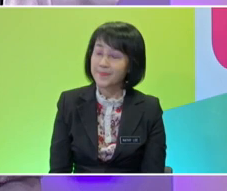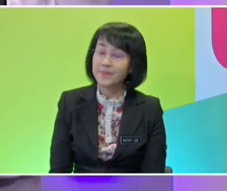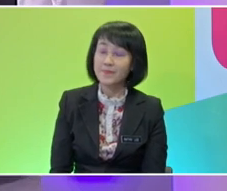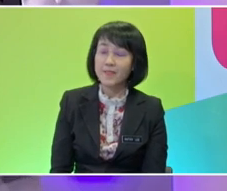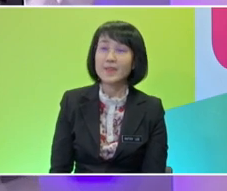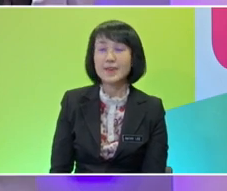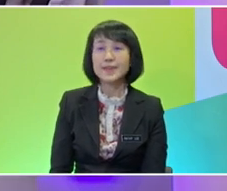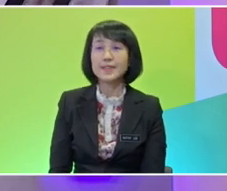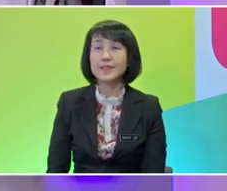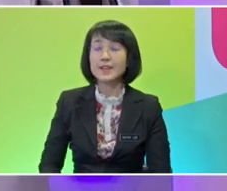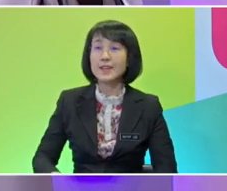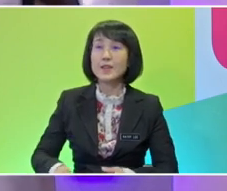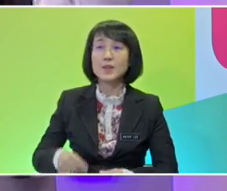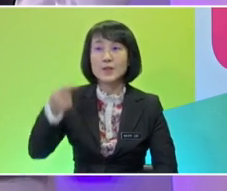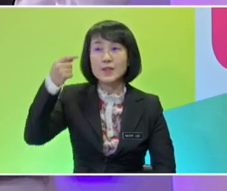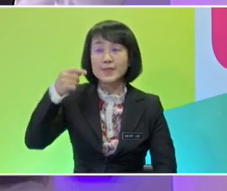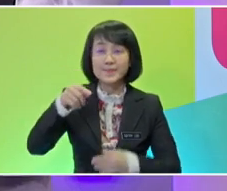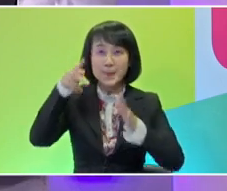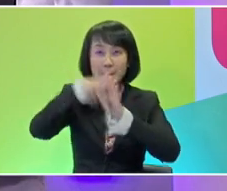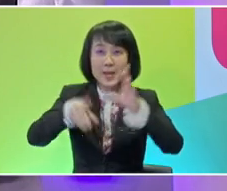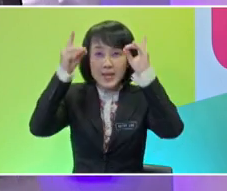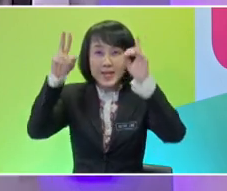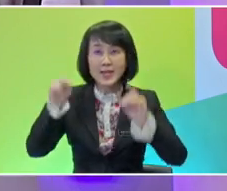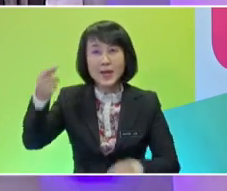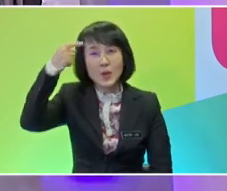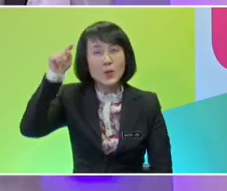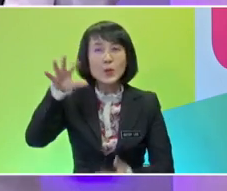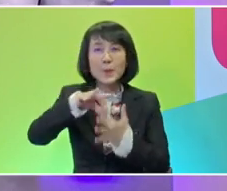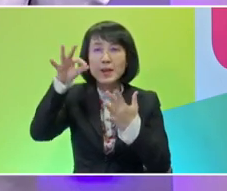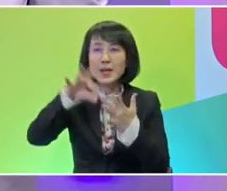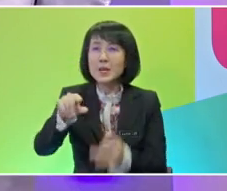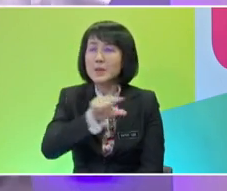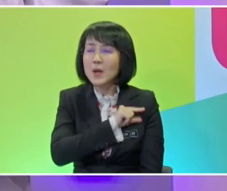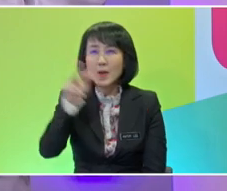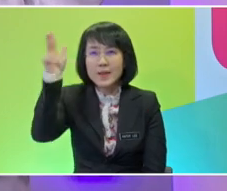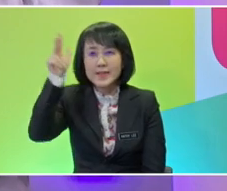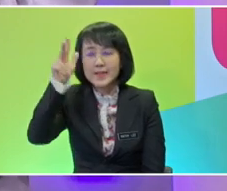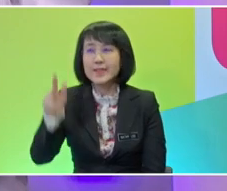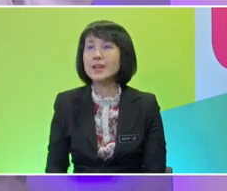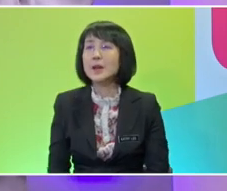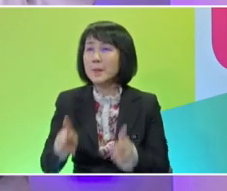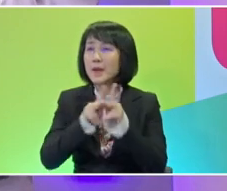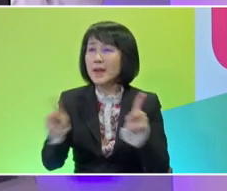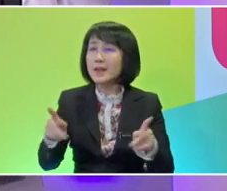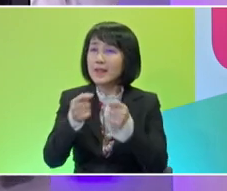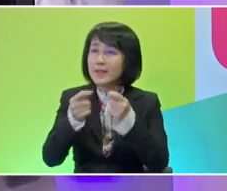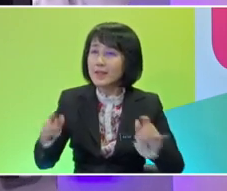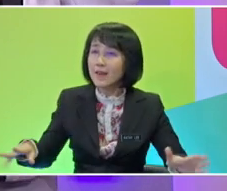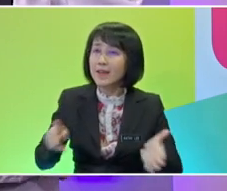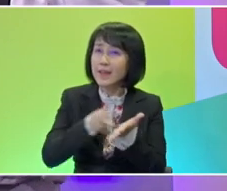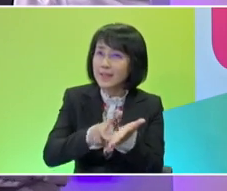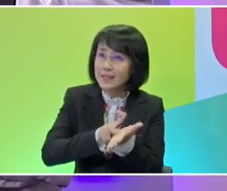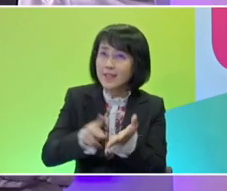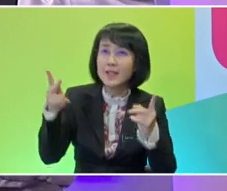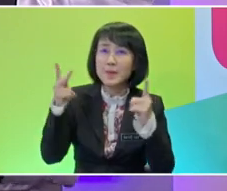pegawai kerajaan dan sudah pasti kemuncannya kepada yang paling meninggalkan kesan kepada dunia hari ini